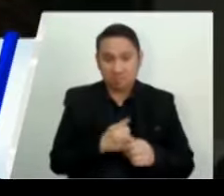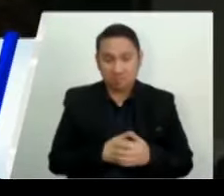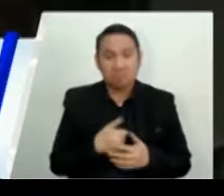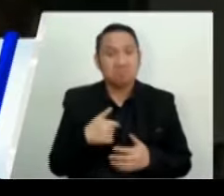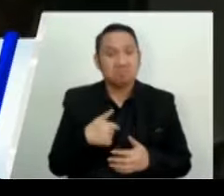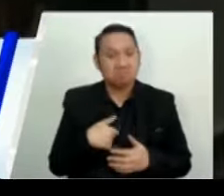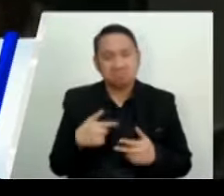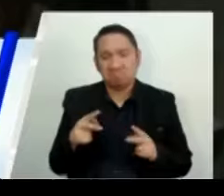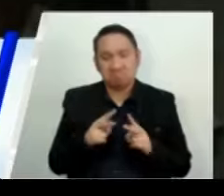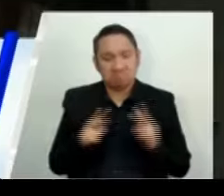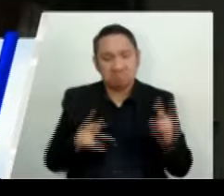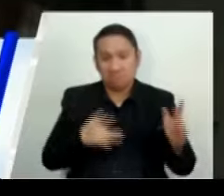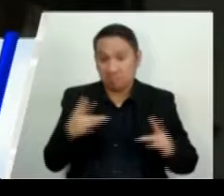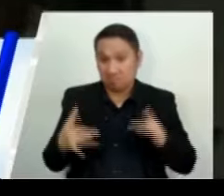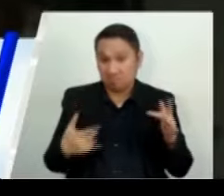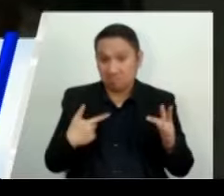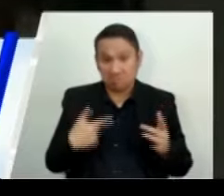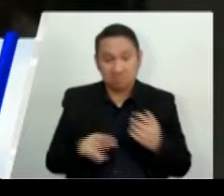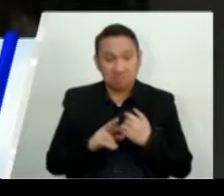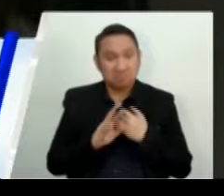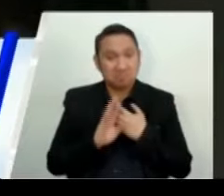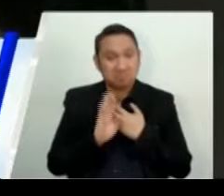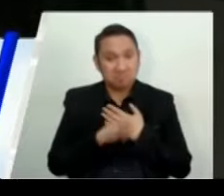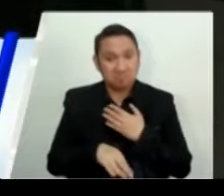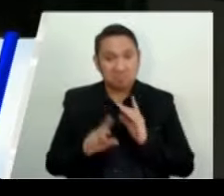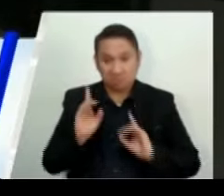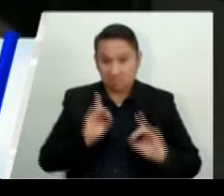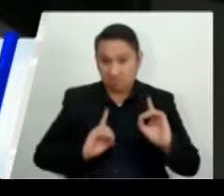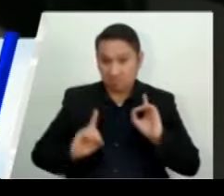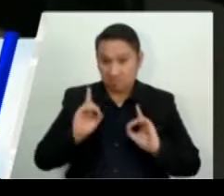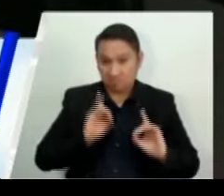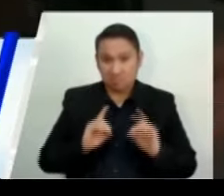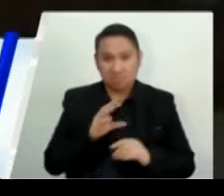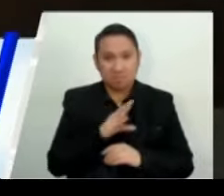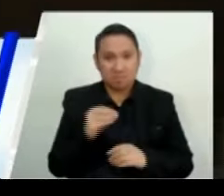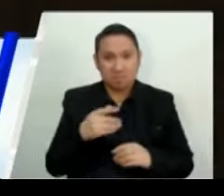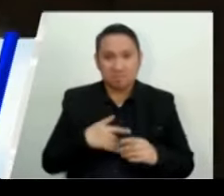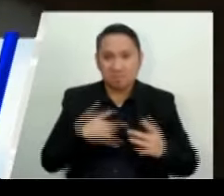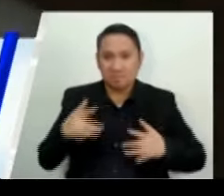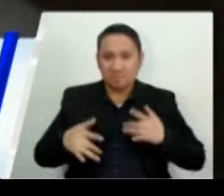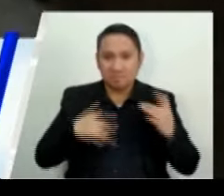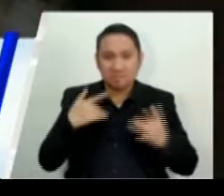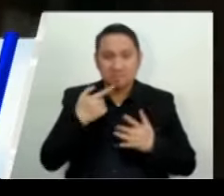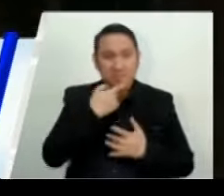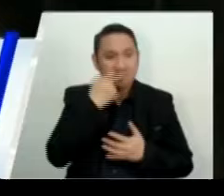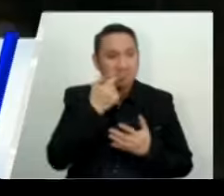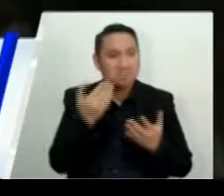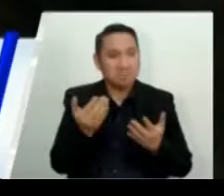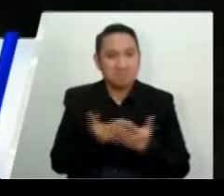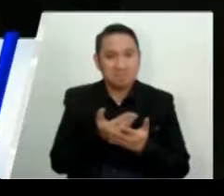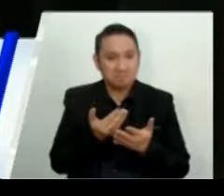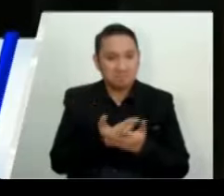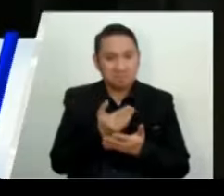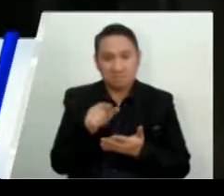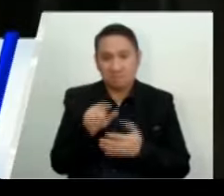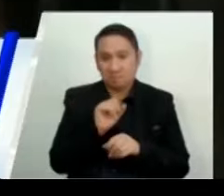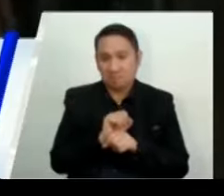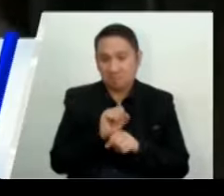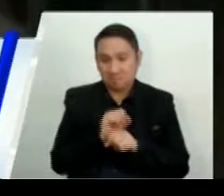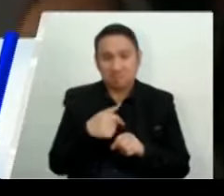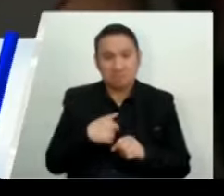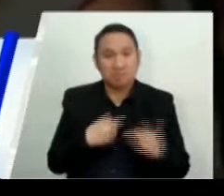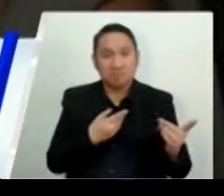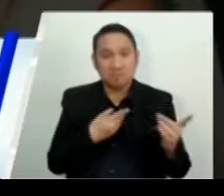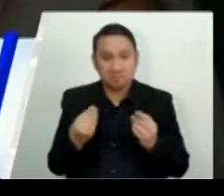to go back to teleserye and excited kasi it's a new genre that I'll be doing. Looking forward na rin daw